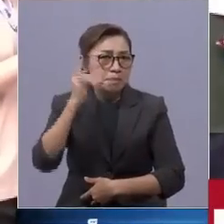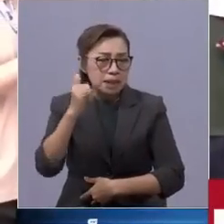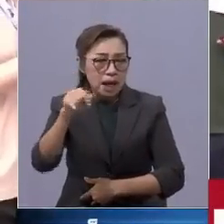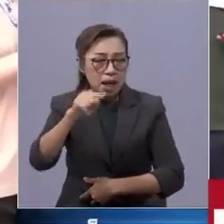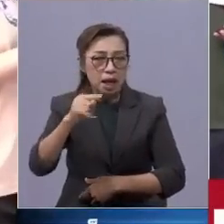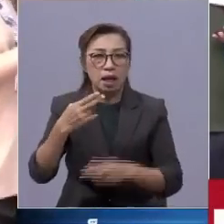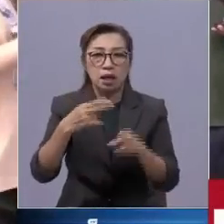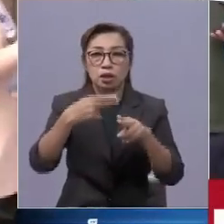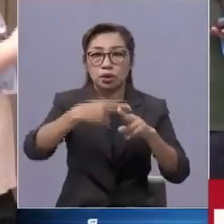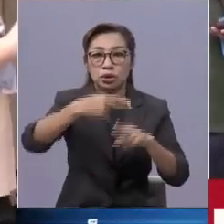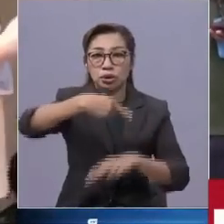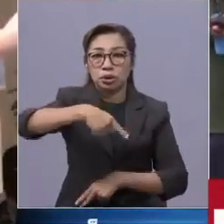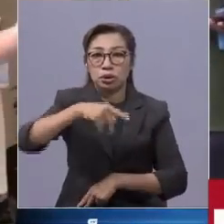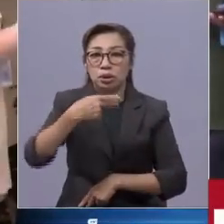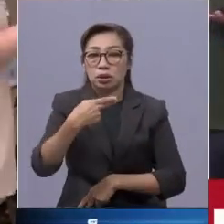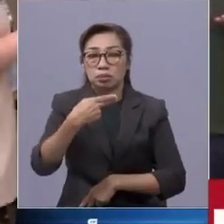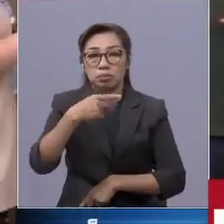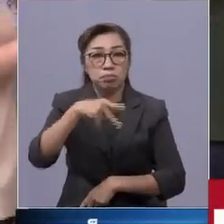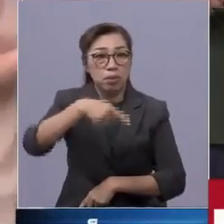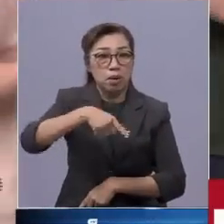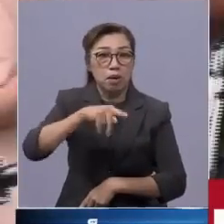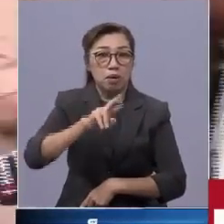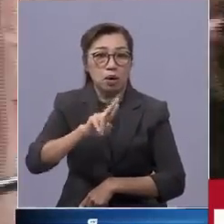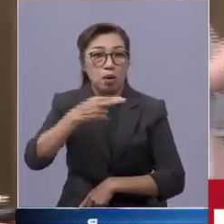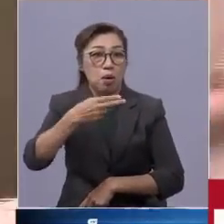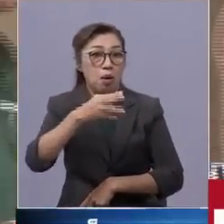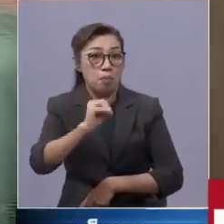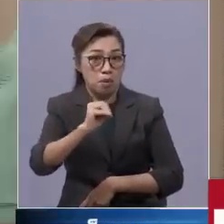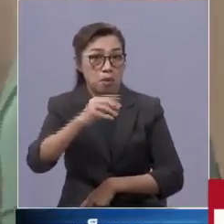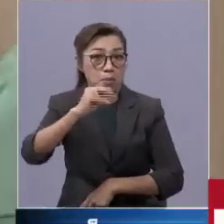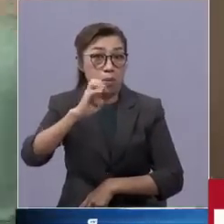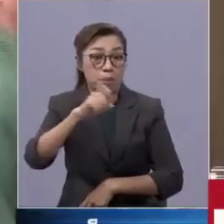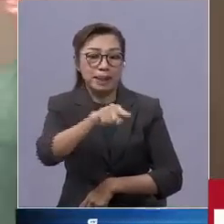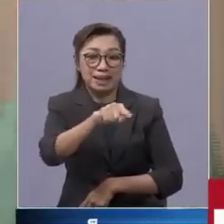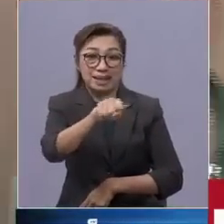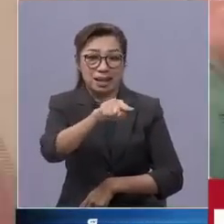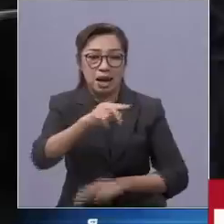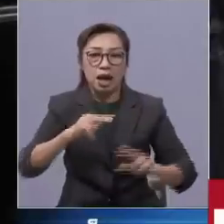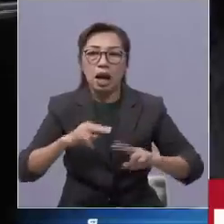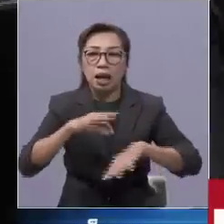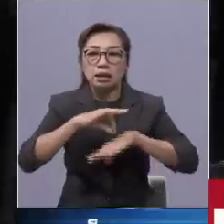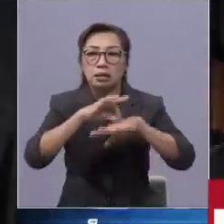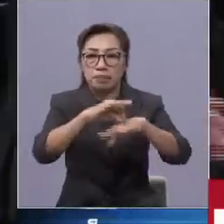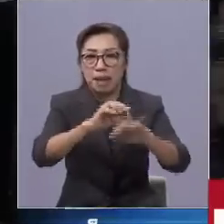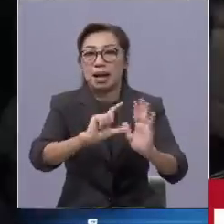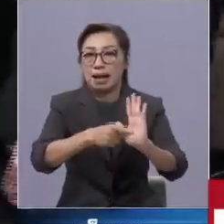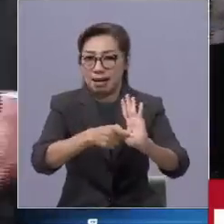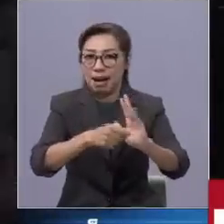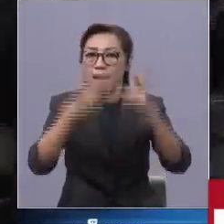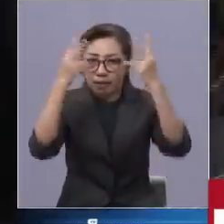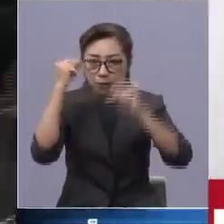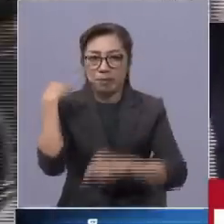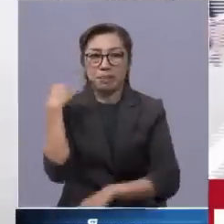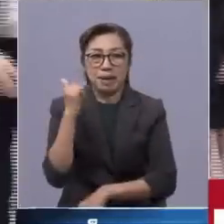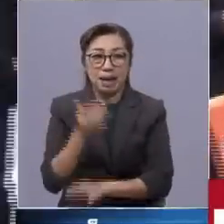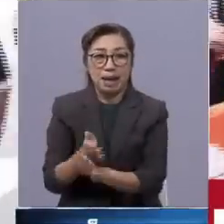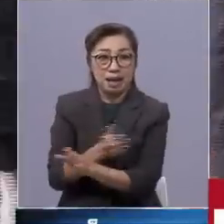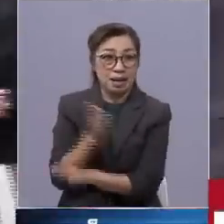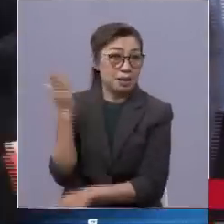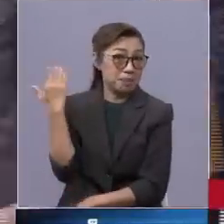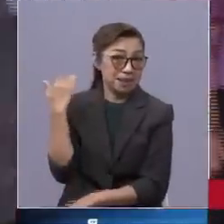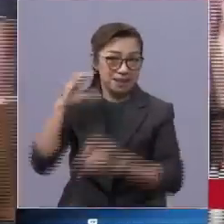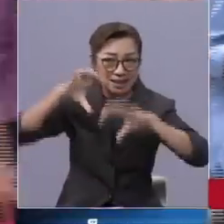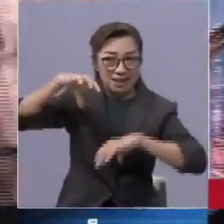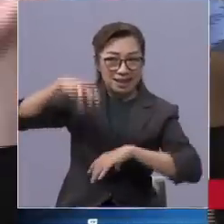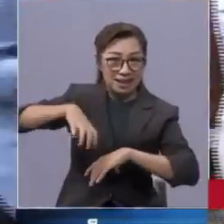ของนายพรหมินทร์เลิศสุริยเดชเป็นเลขาธิการนายกรัฐมนตรีด้วยครับ ทั้งนี้เมื่อสักครู่ที่ผ่านมาผู้สื่อข่าวประจำทำเนียบ